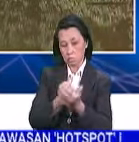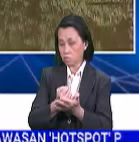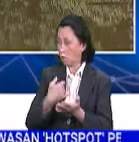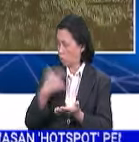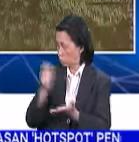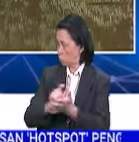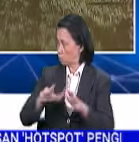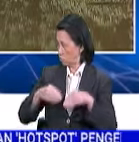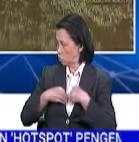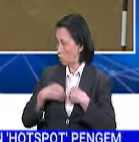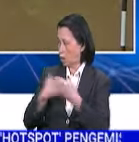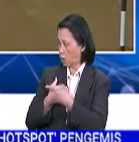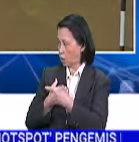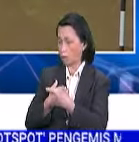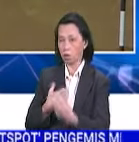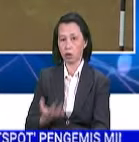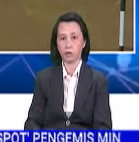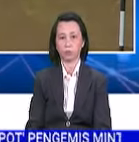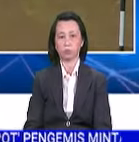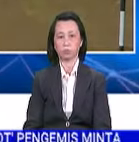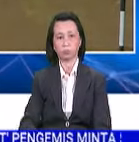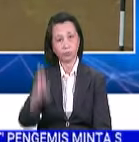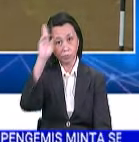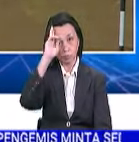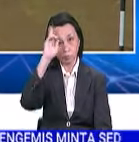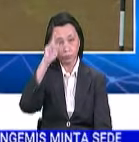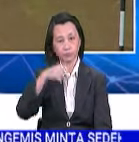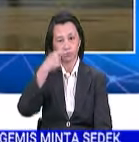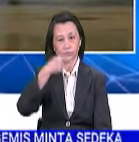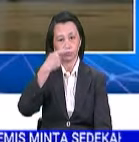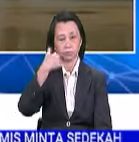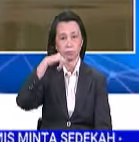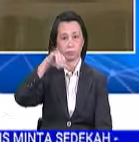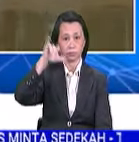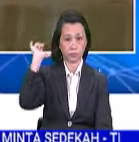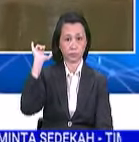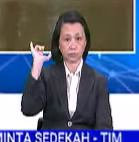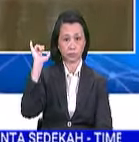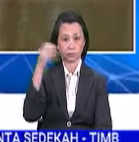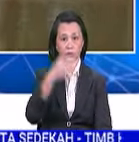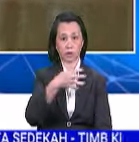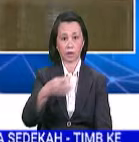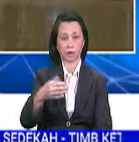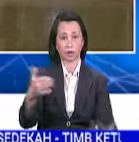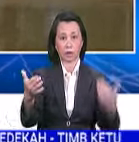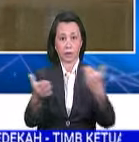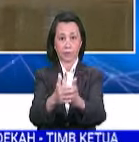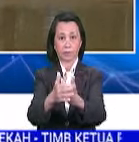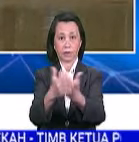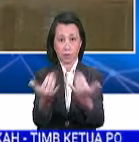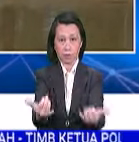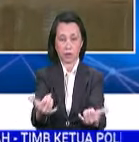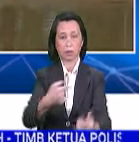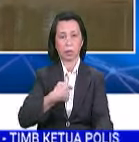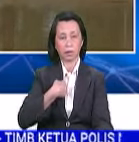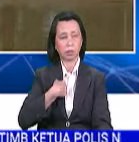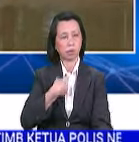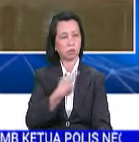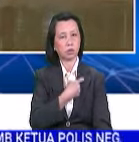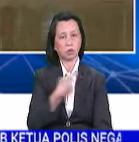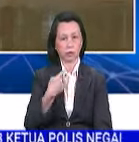laporan? Seperti mana yang telah saya ada nyatakan semalam dan berterusan sehingga hari ini, kita masih